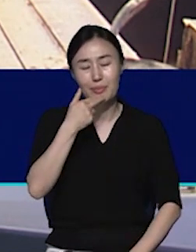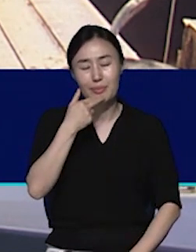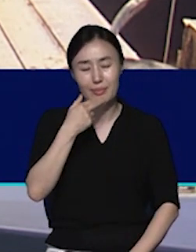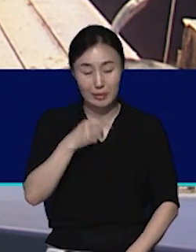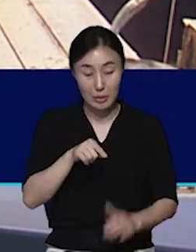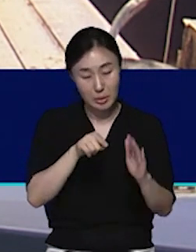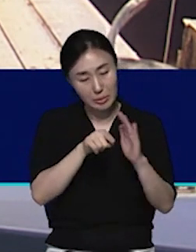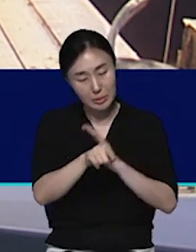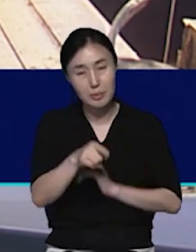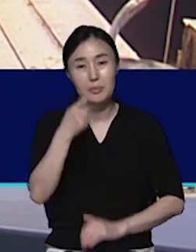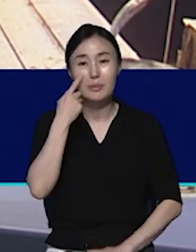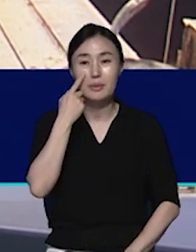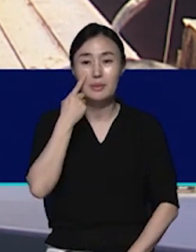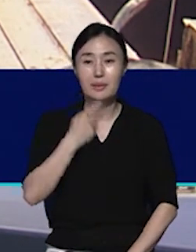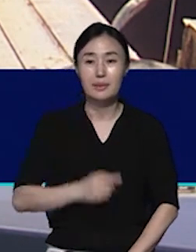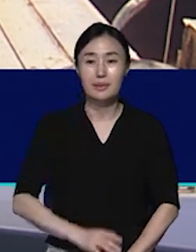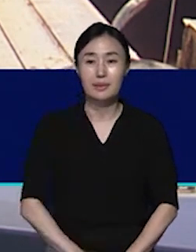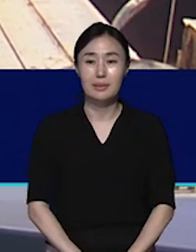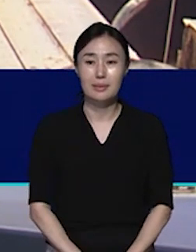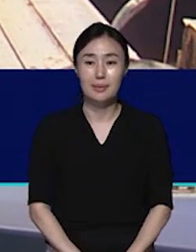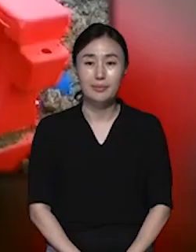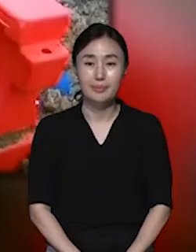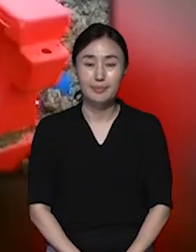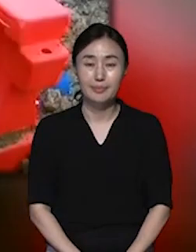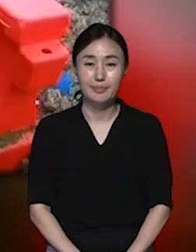기자가 현장 취재했습니다.